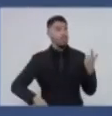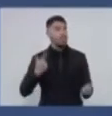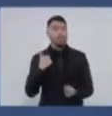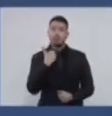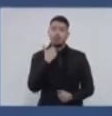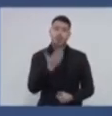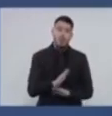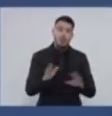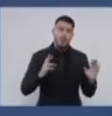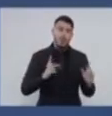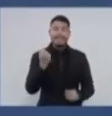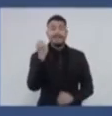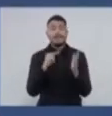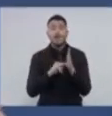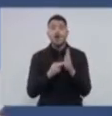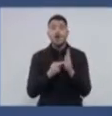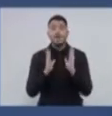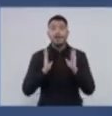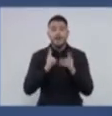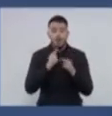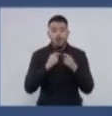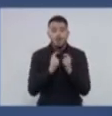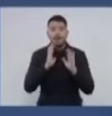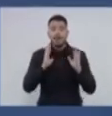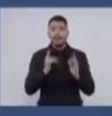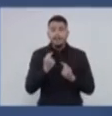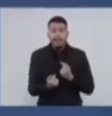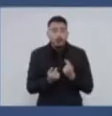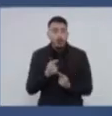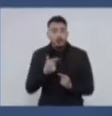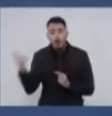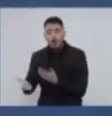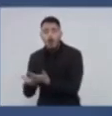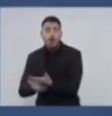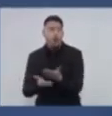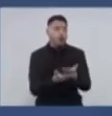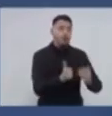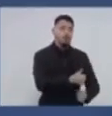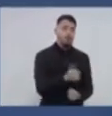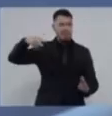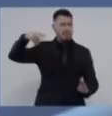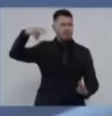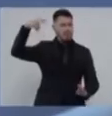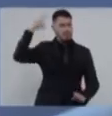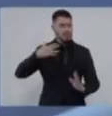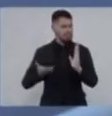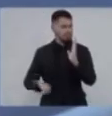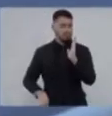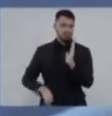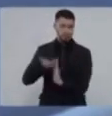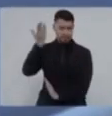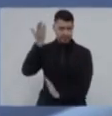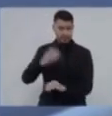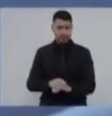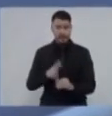τιμών σε φυσικό αέριο πετρέλαιο και ηλεκτρική ενέργεια επισήμανε ο υπουργός περιβάλλοντος και ενέργειας κώστας κρέκας από την έναρξη του